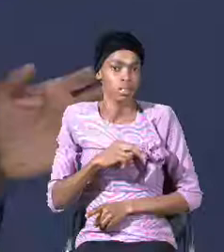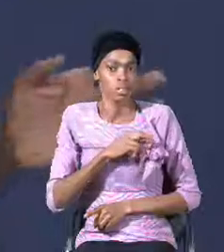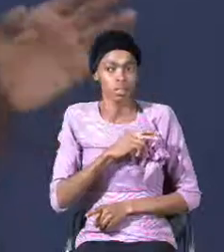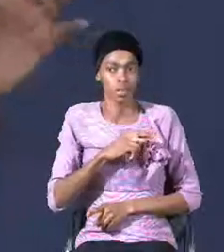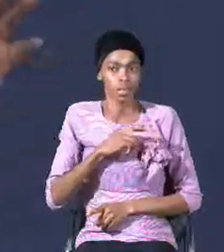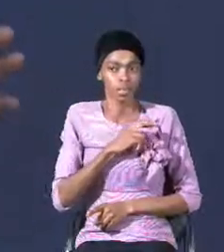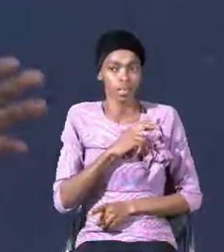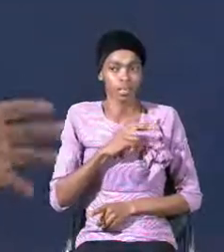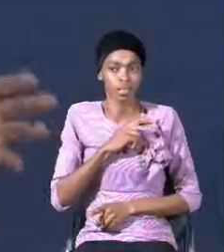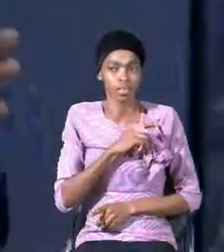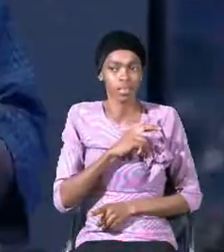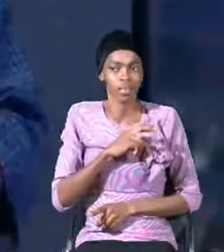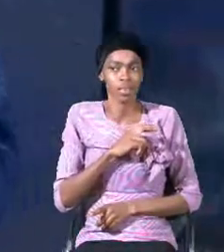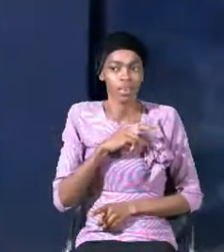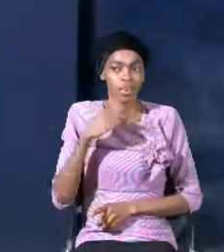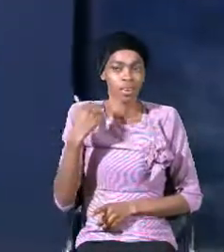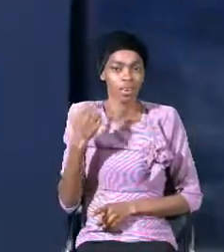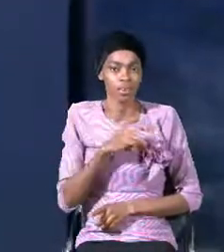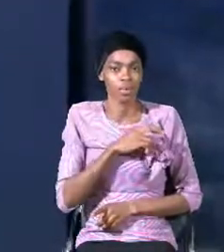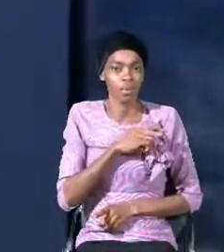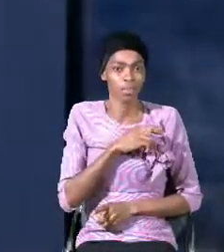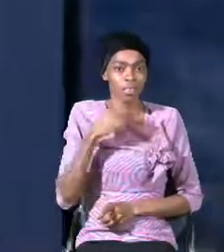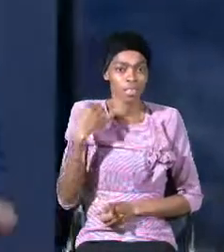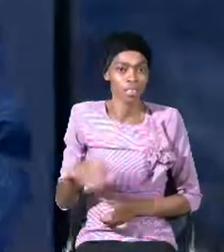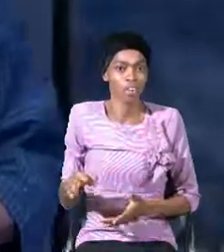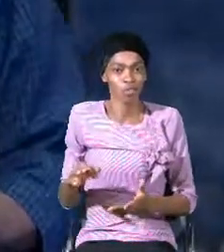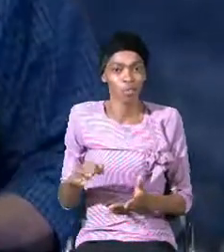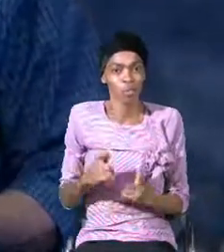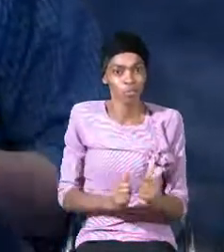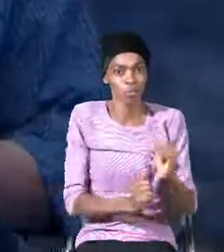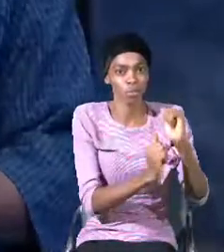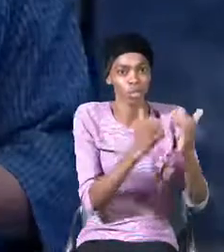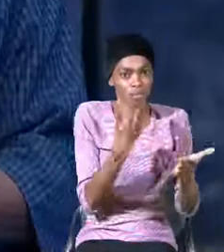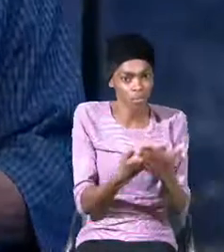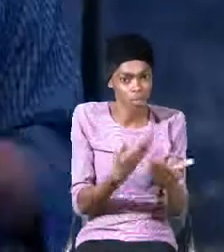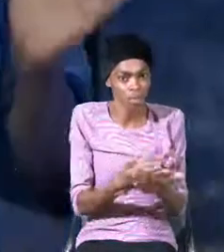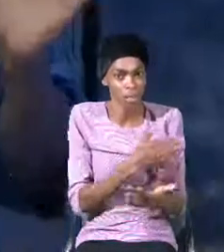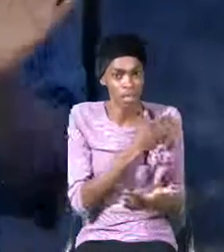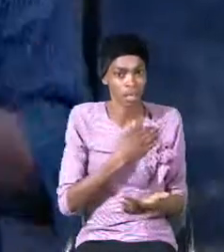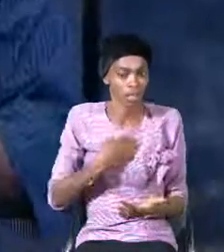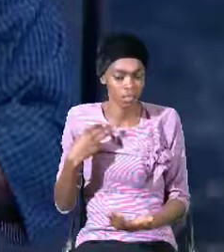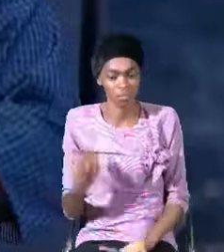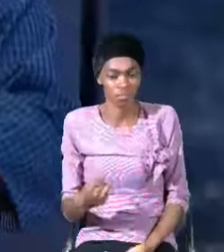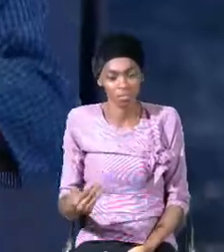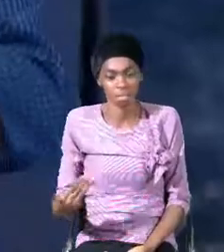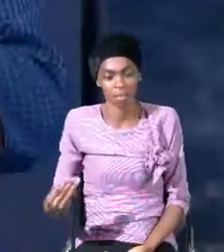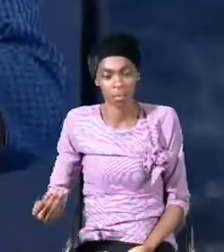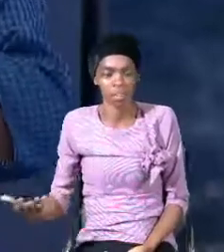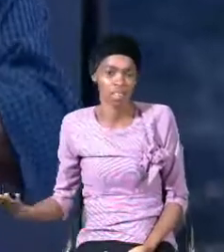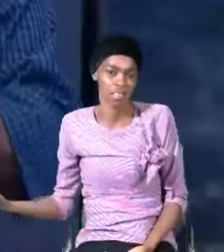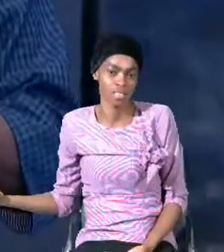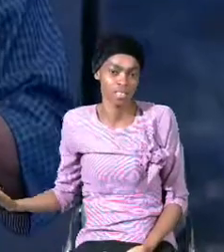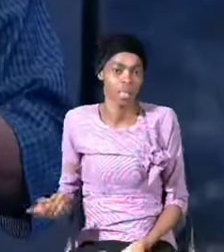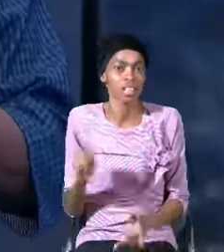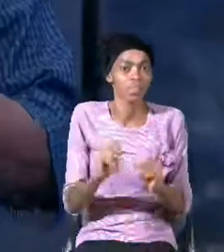les regrets de poursuivre l'argent et le matérialisme. Ceux qui pensent